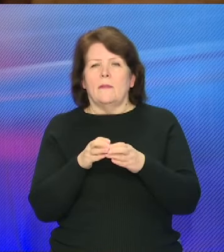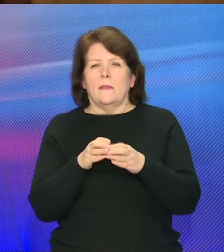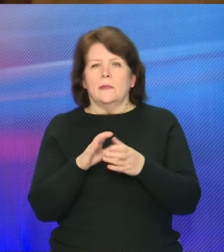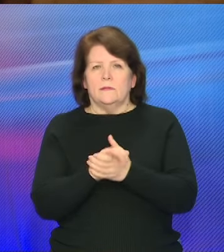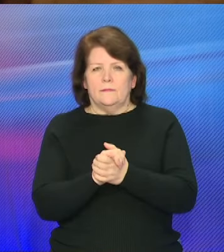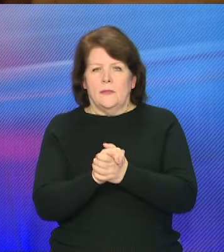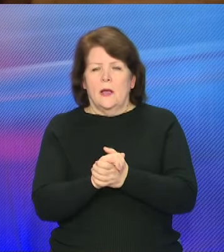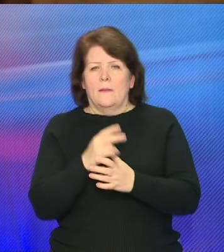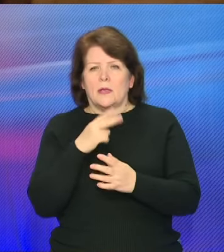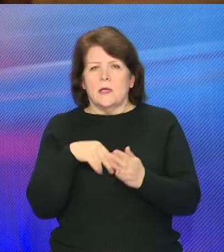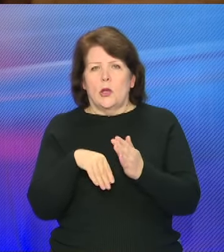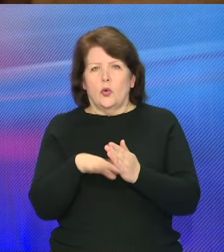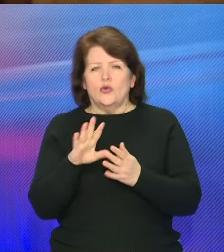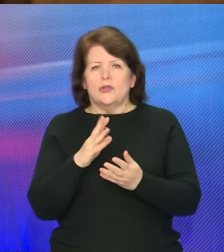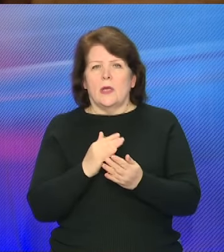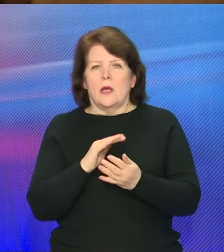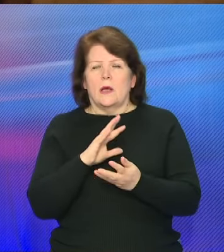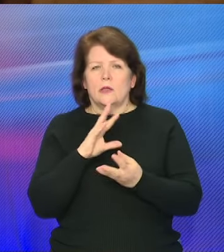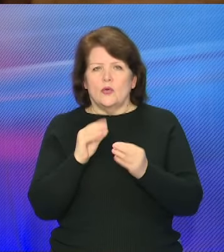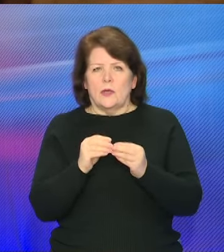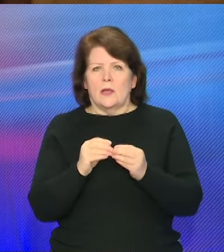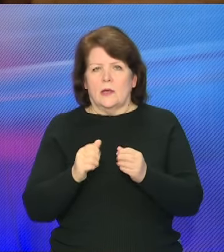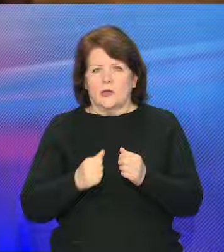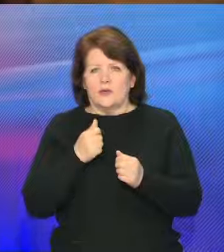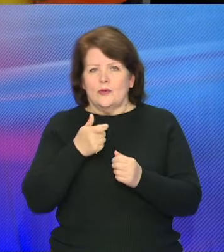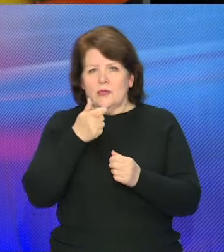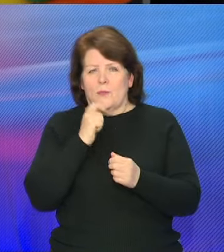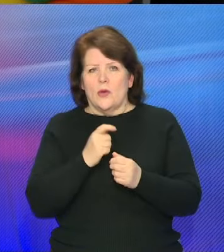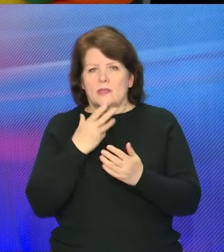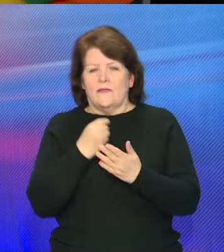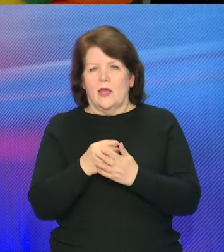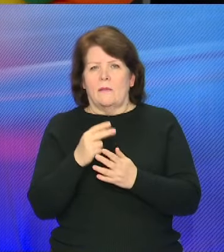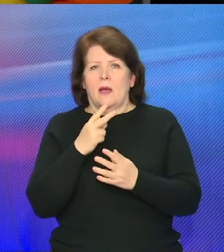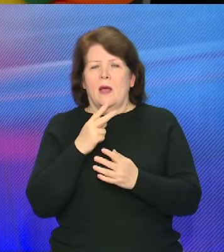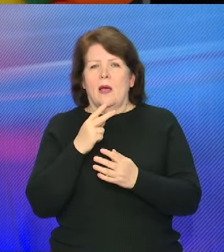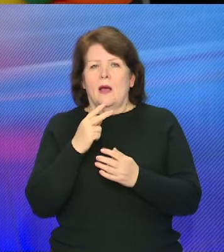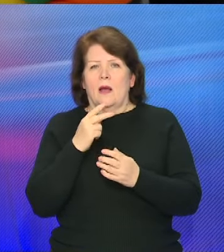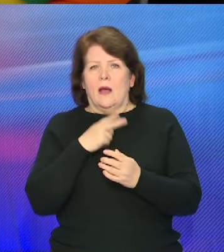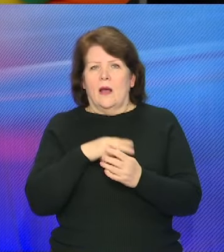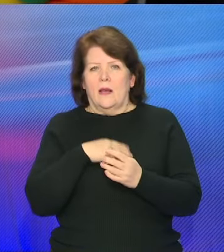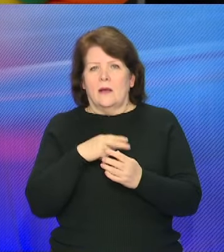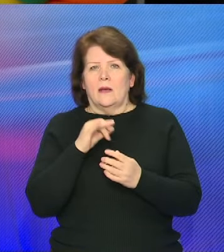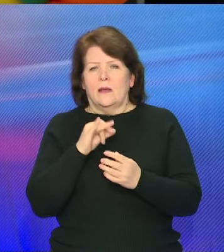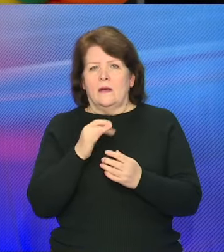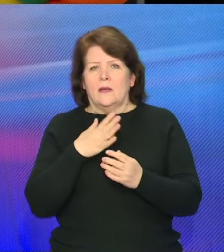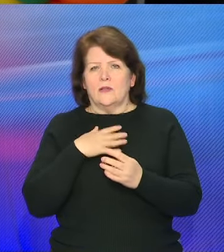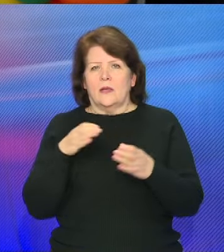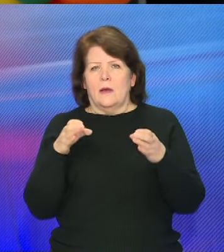лучший результат. Горжусь собой, своим коллегой и нашей командой.